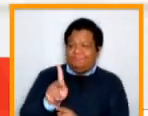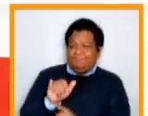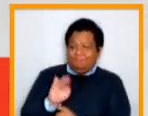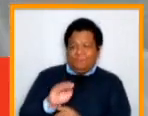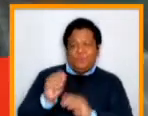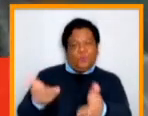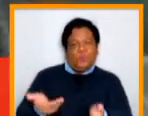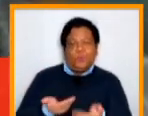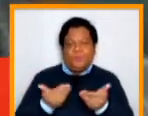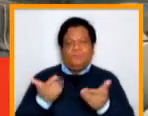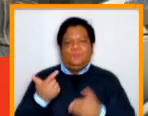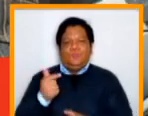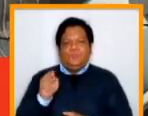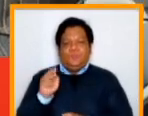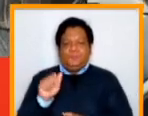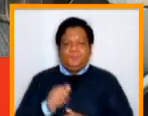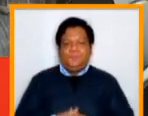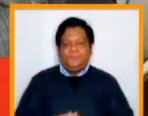GMA.